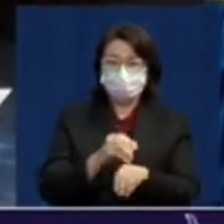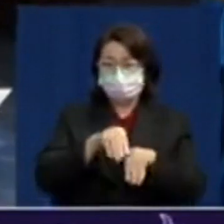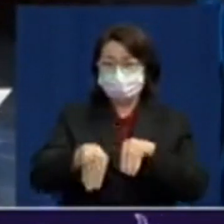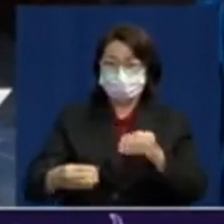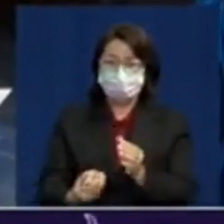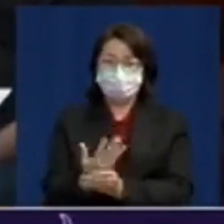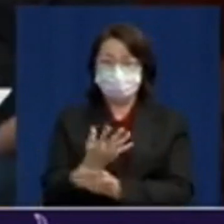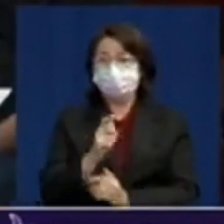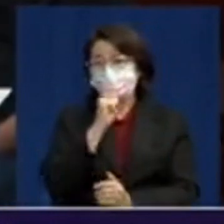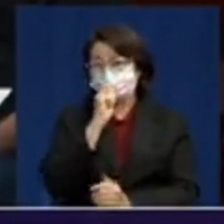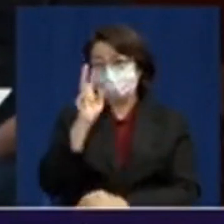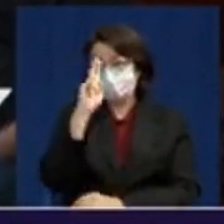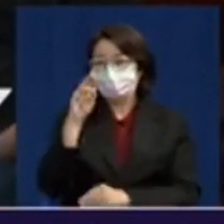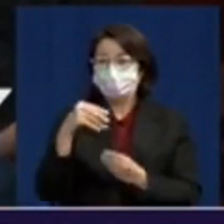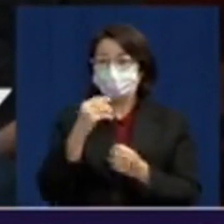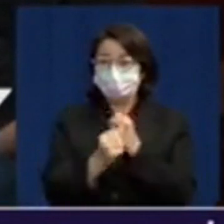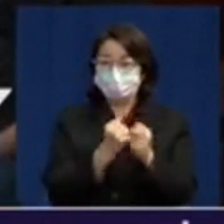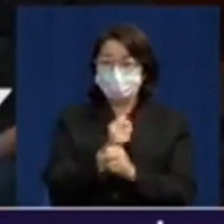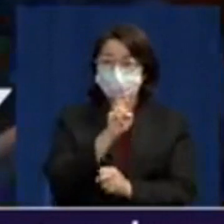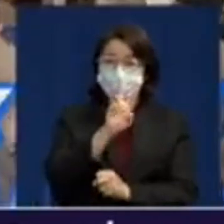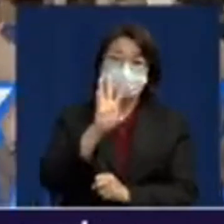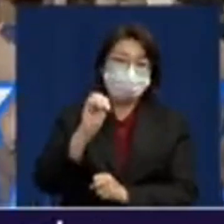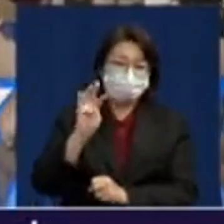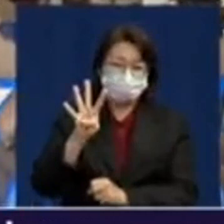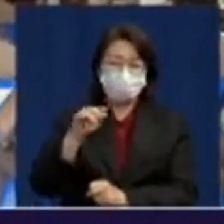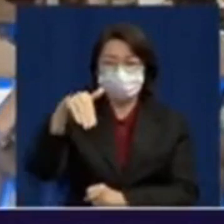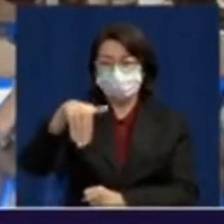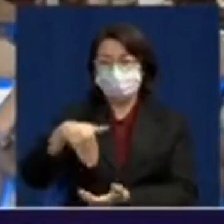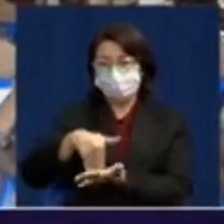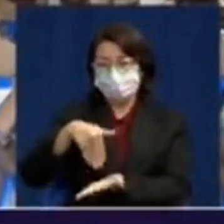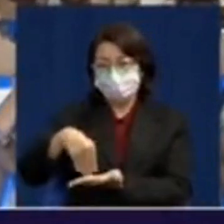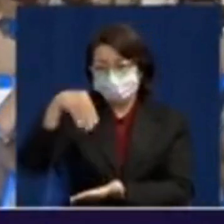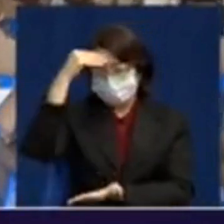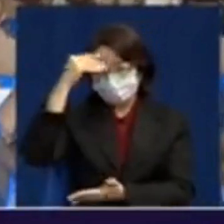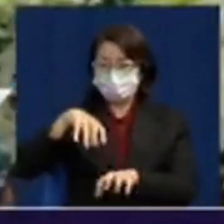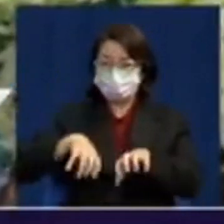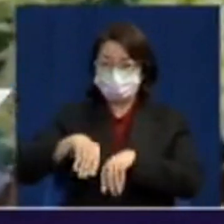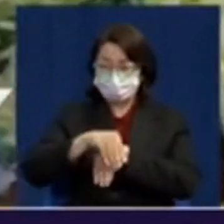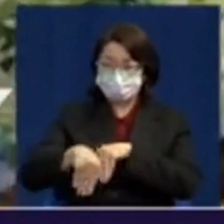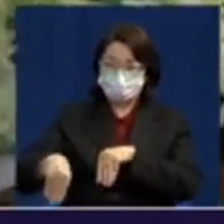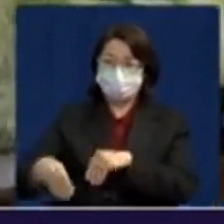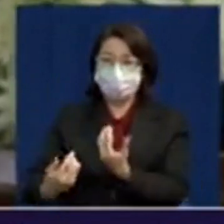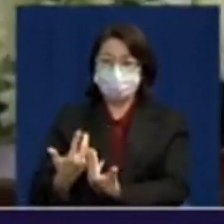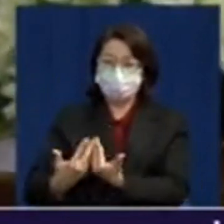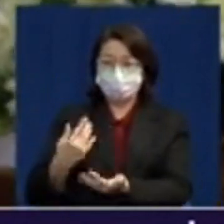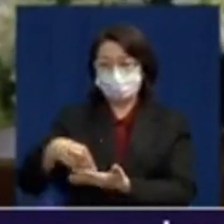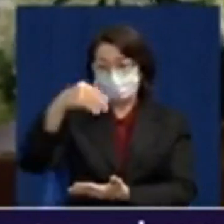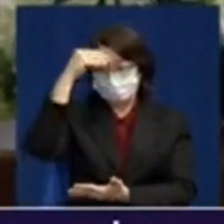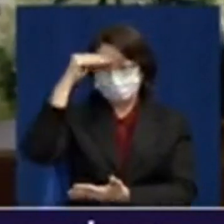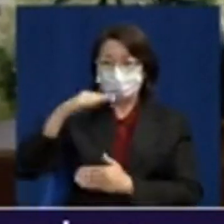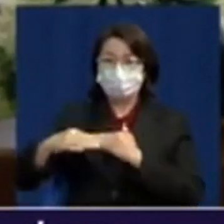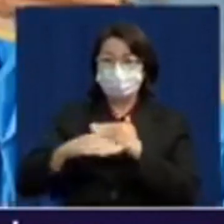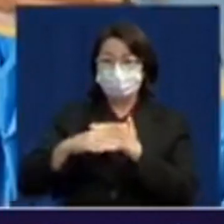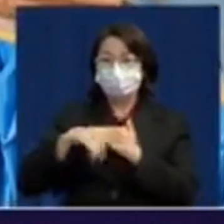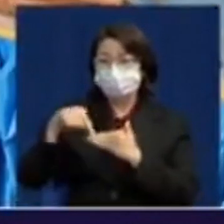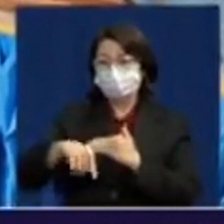มาณ2564ค่ะสำหรับการเรียนรู้และการจัดทำแปลงผลิตพืชของนักเรียนในสังกัดกองกำกับการต